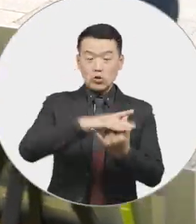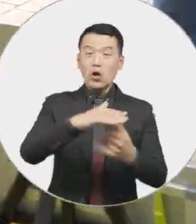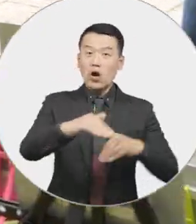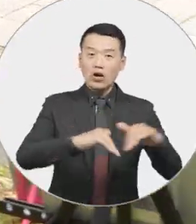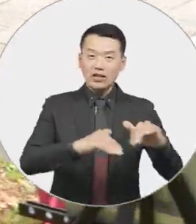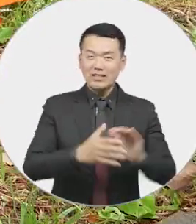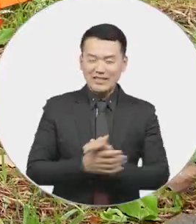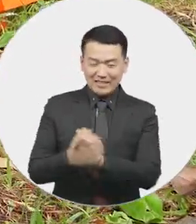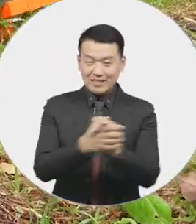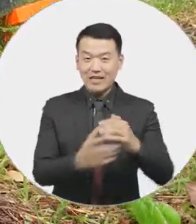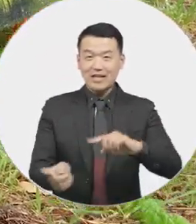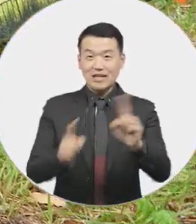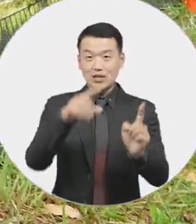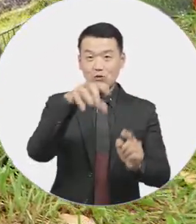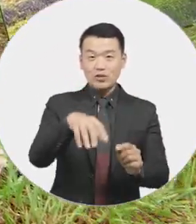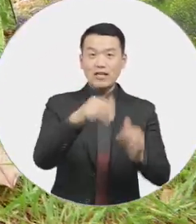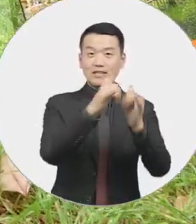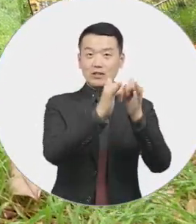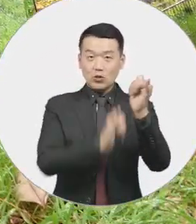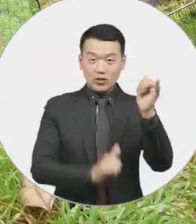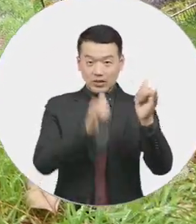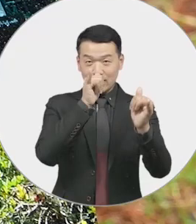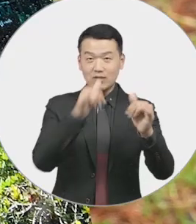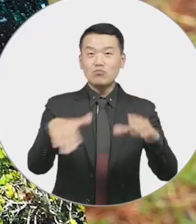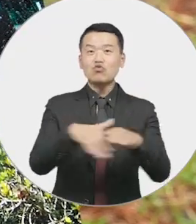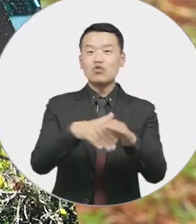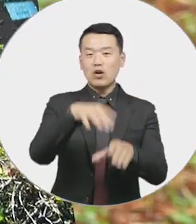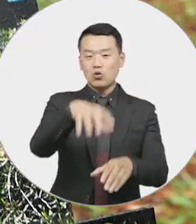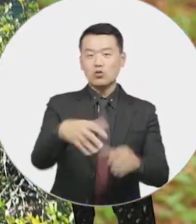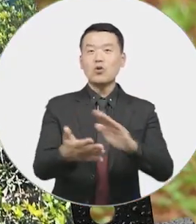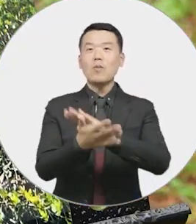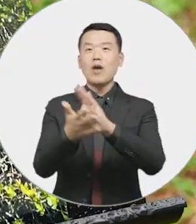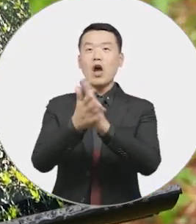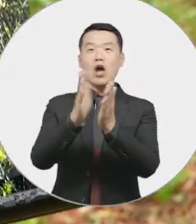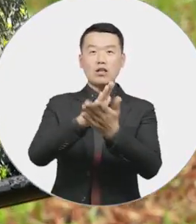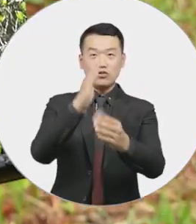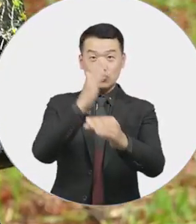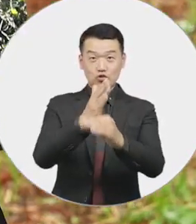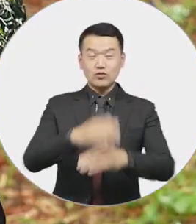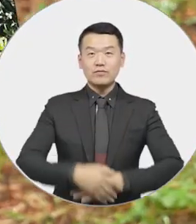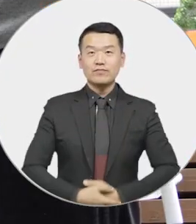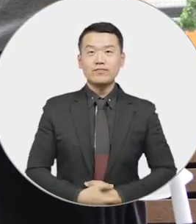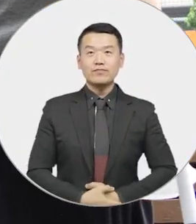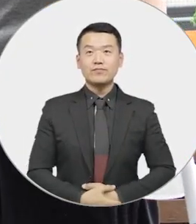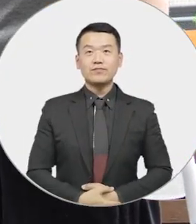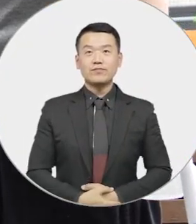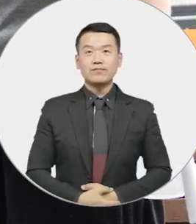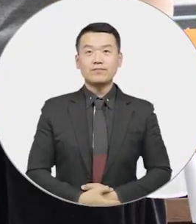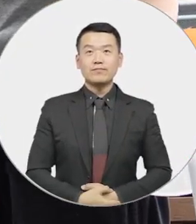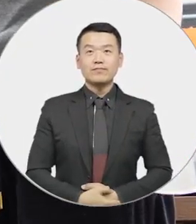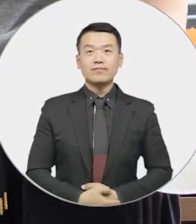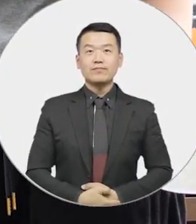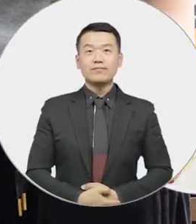청소년의 거리는 친근한 힐링 공간이자 스토리가 있는 문화 공간이 되어가고 있습니다.